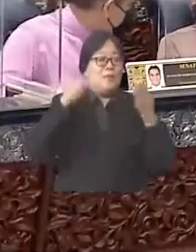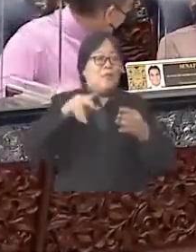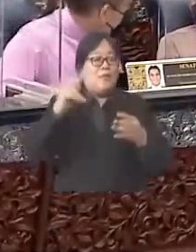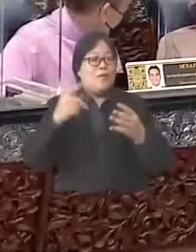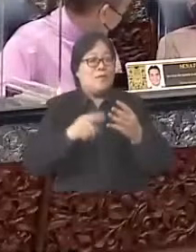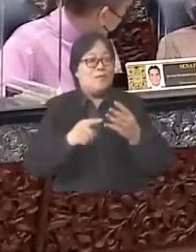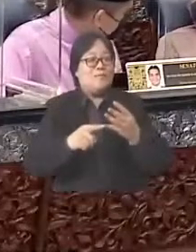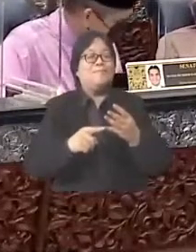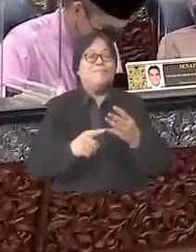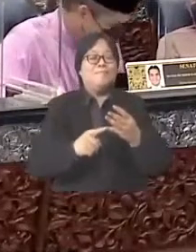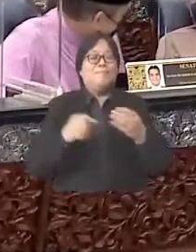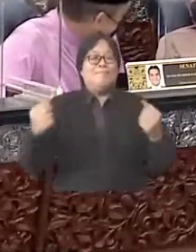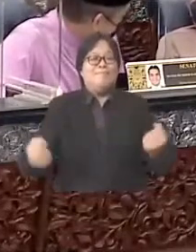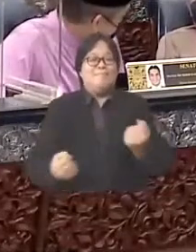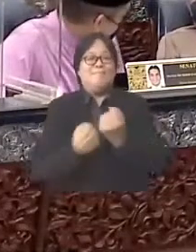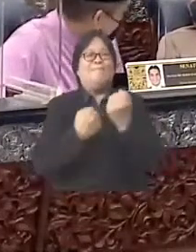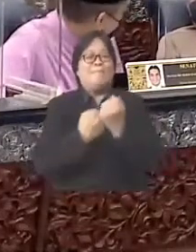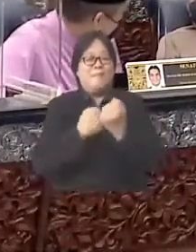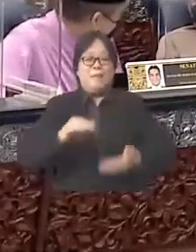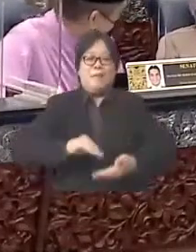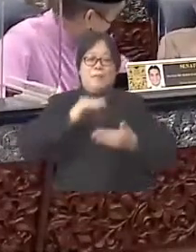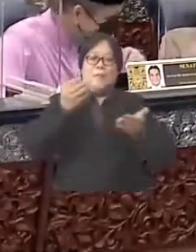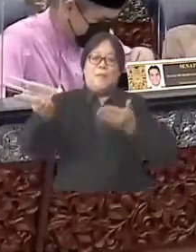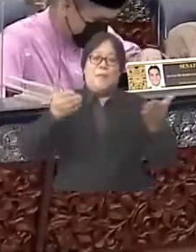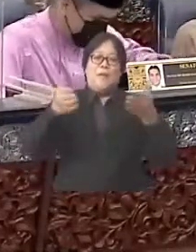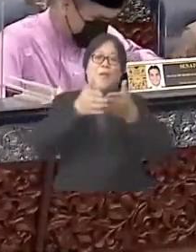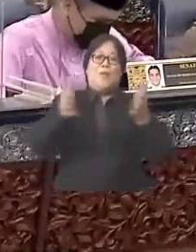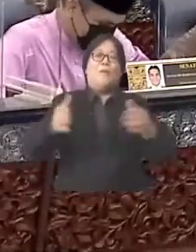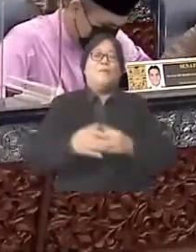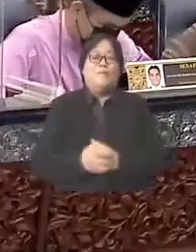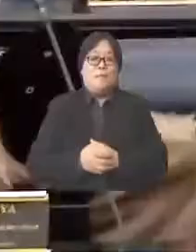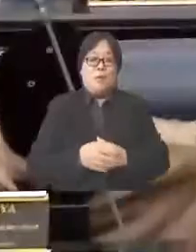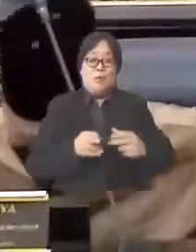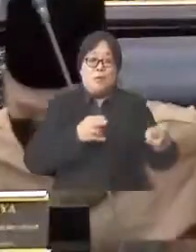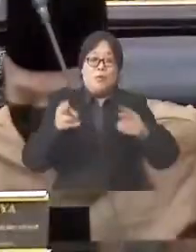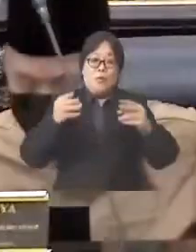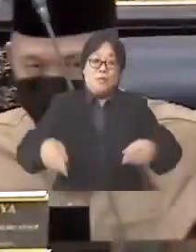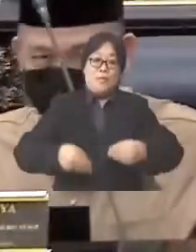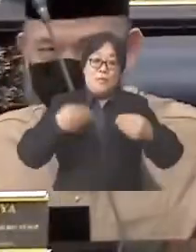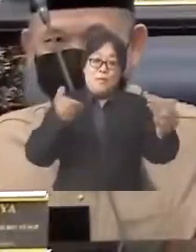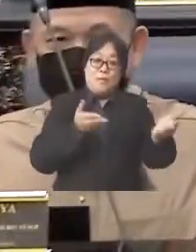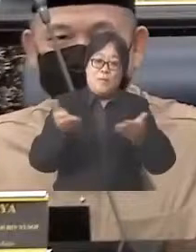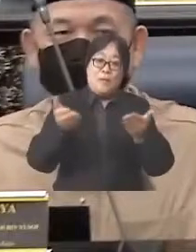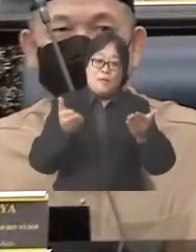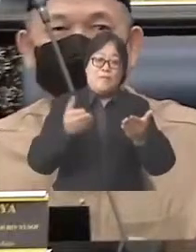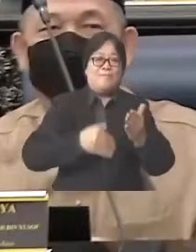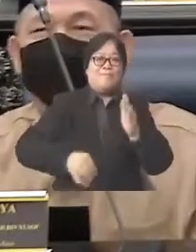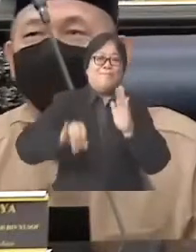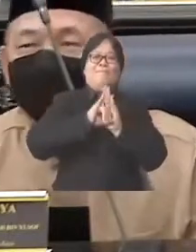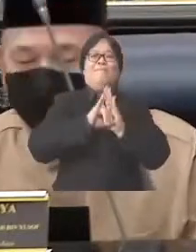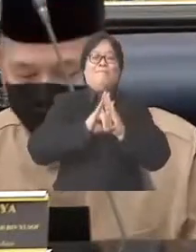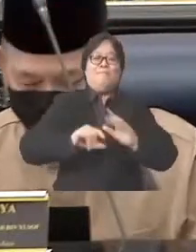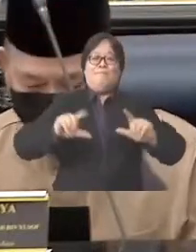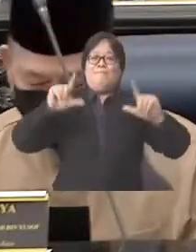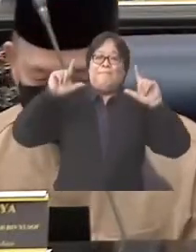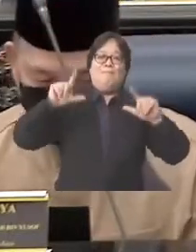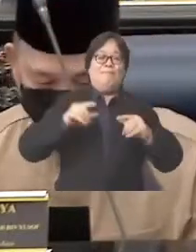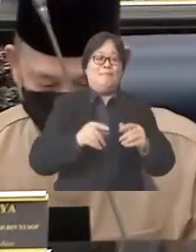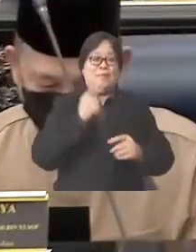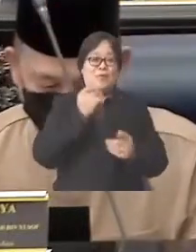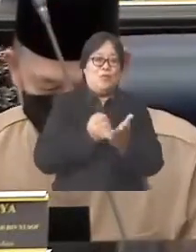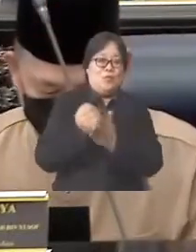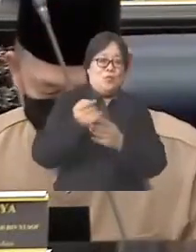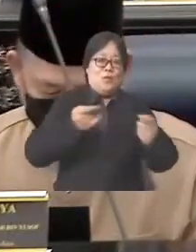ketiga adalah untuk mendukung terus mendukung penyampaian primata Nawang usaha memberikan peringatan berintegritas dan menentukan